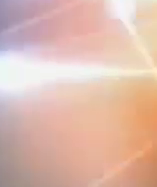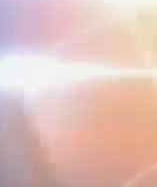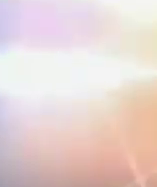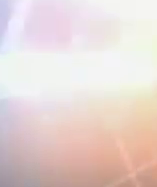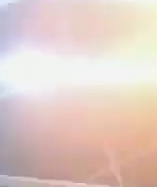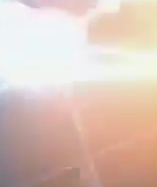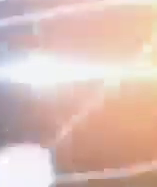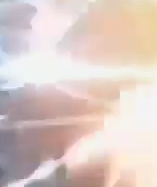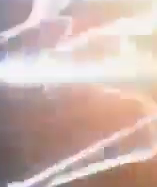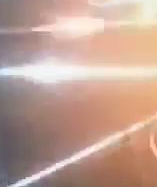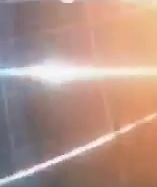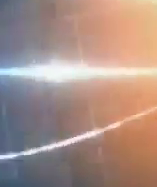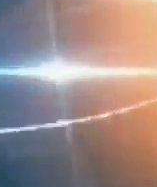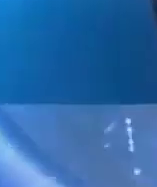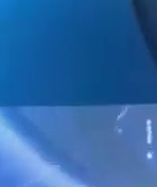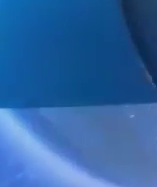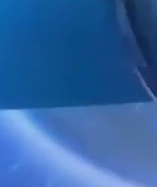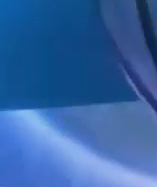Дякую. Дякую.